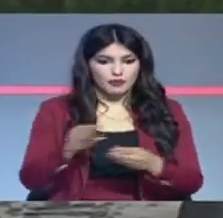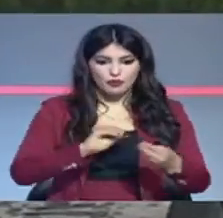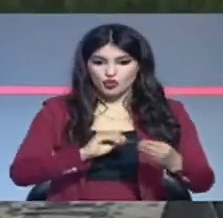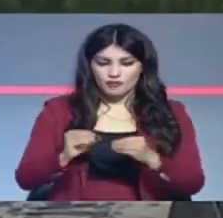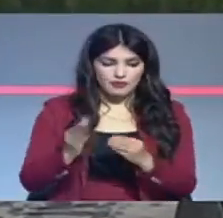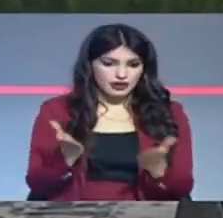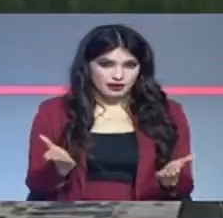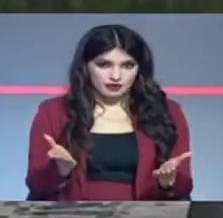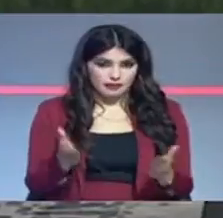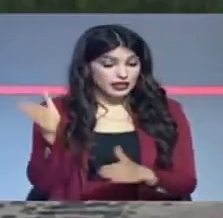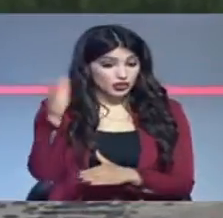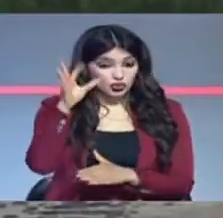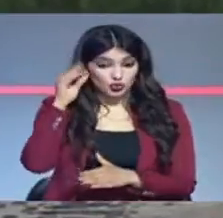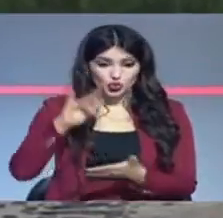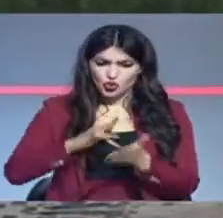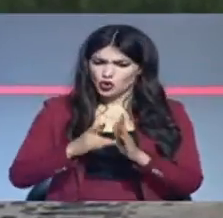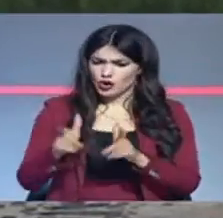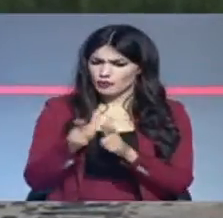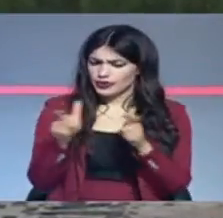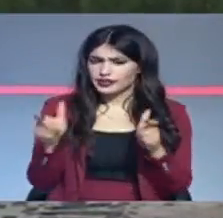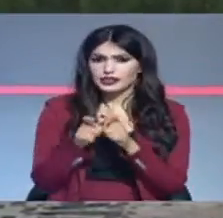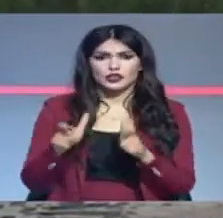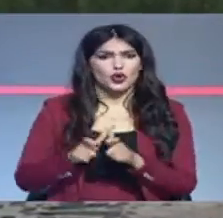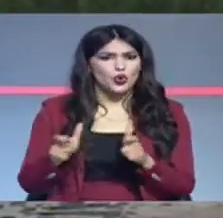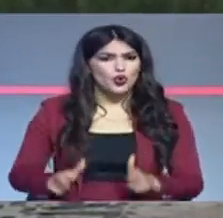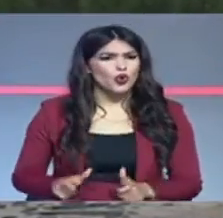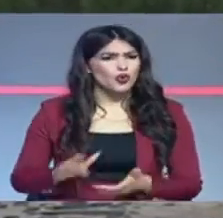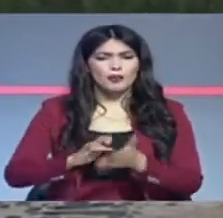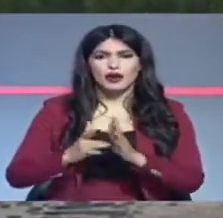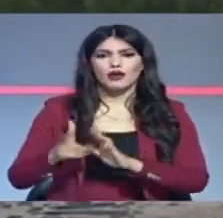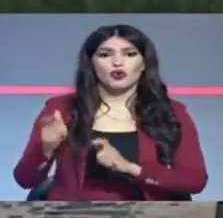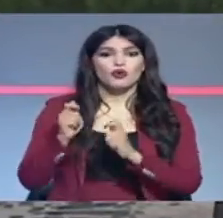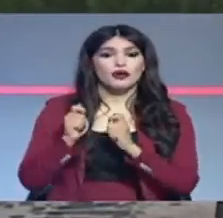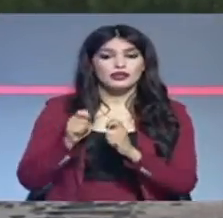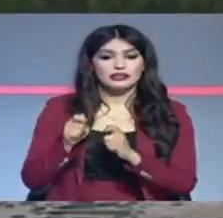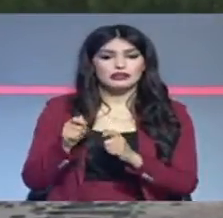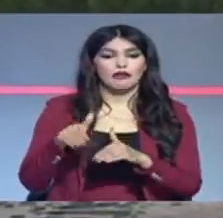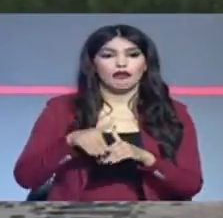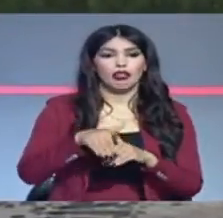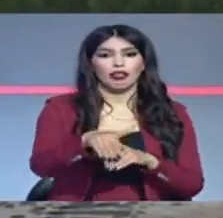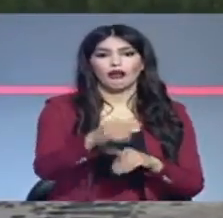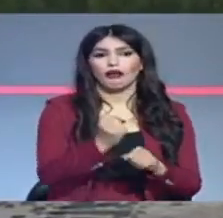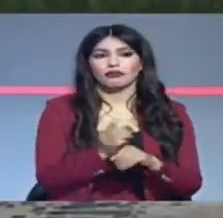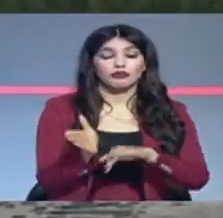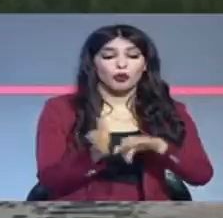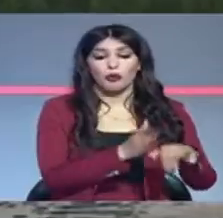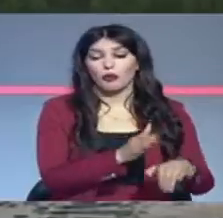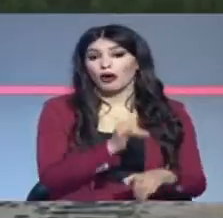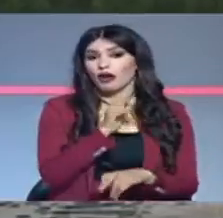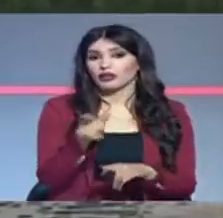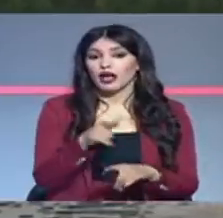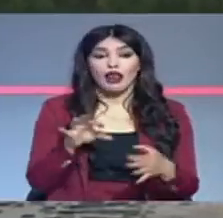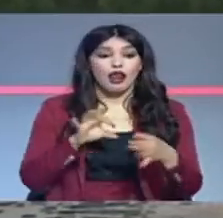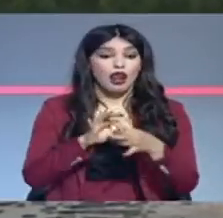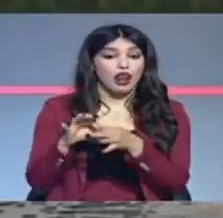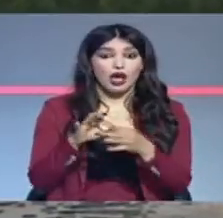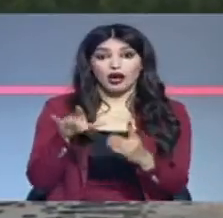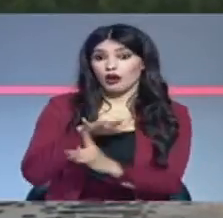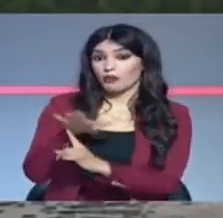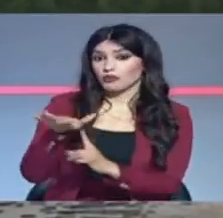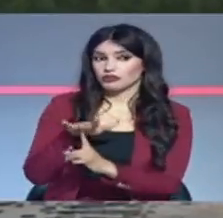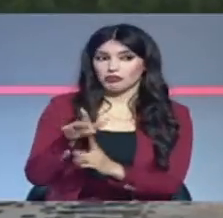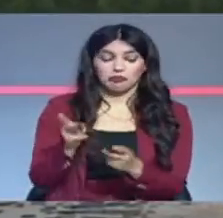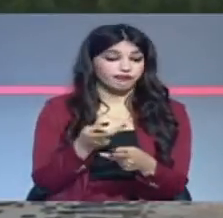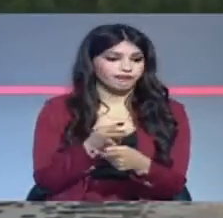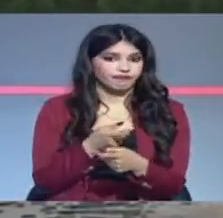والدوله بهيك لها بمؤسساتها بالمجتمع السياسي بكل قاعد يدور في مدارات اخرى ما عنده حتى علاقه بالعكس العامه